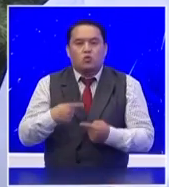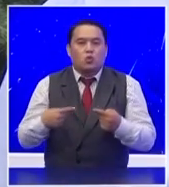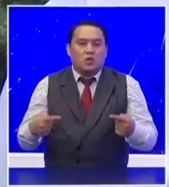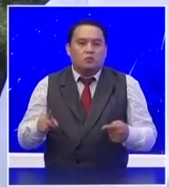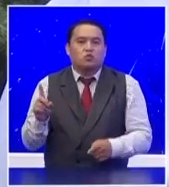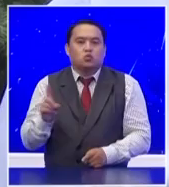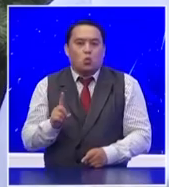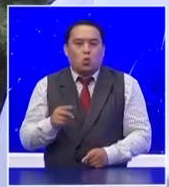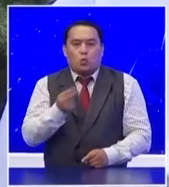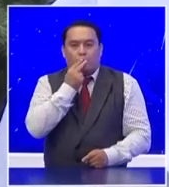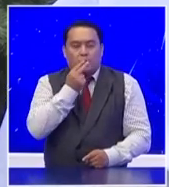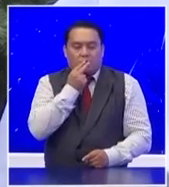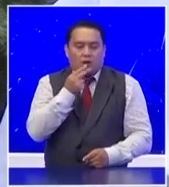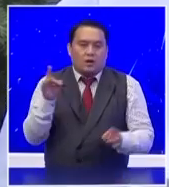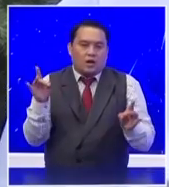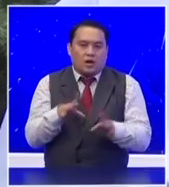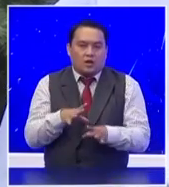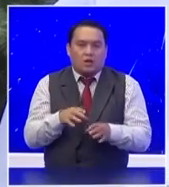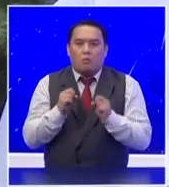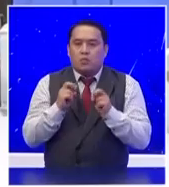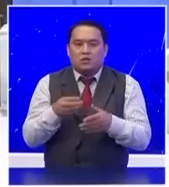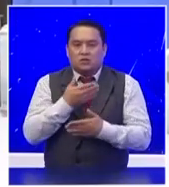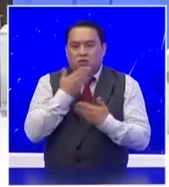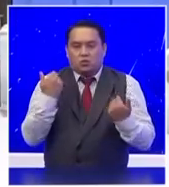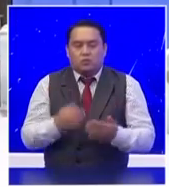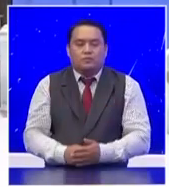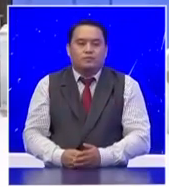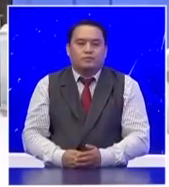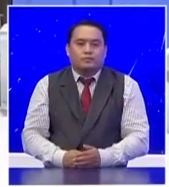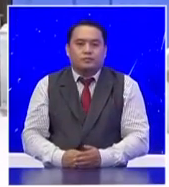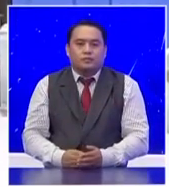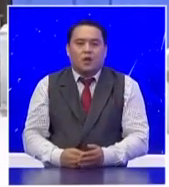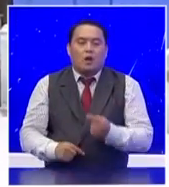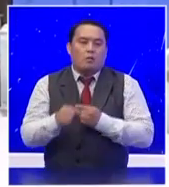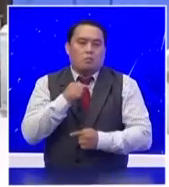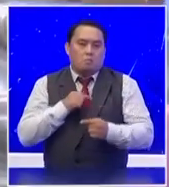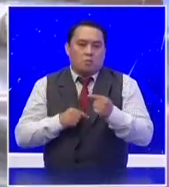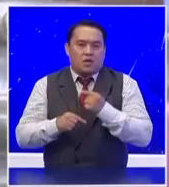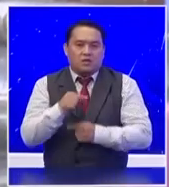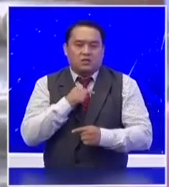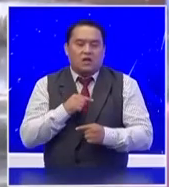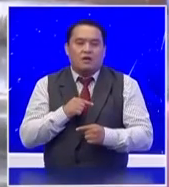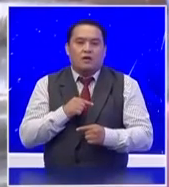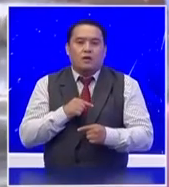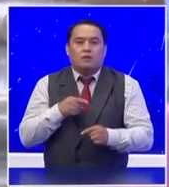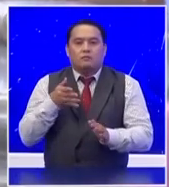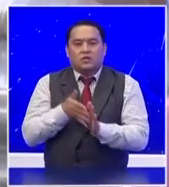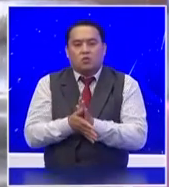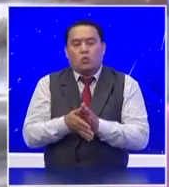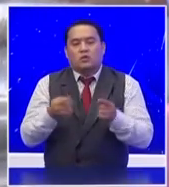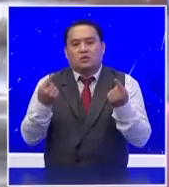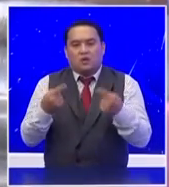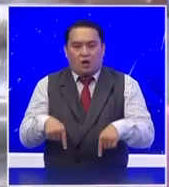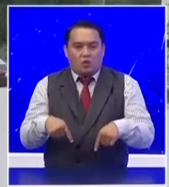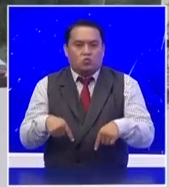что общепит – это не источник опасности. Основное число бизнес-формирований в период пандемии потеряло доходы и